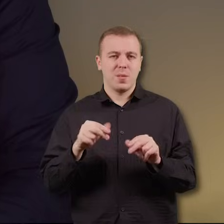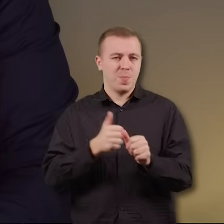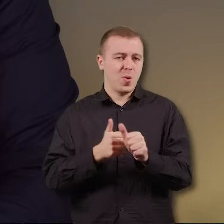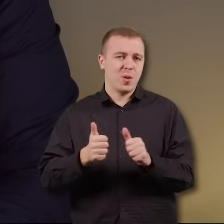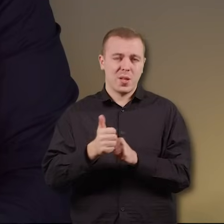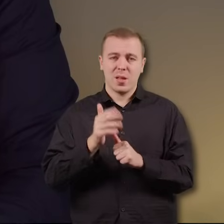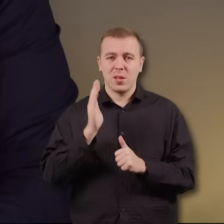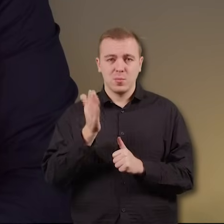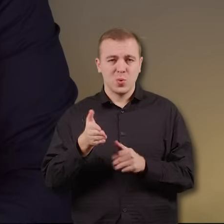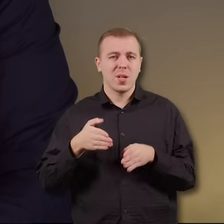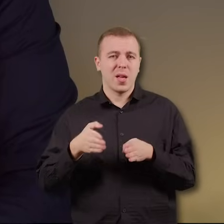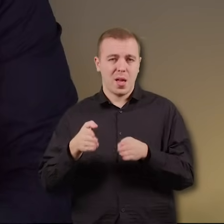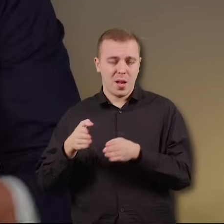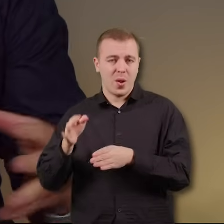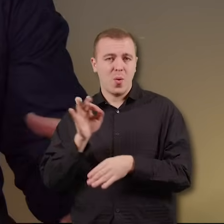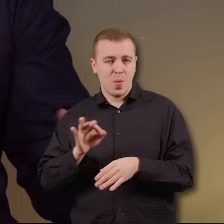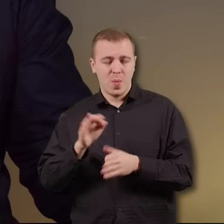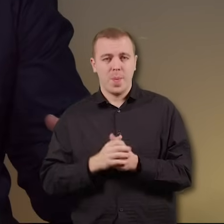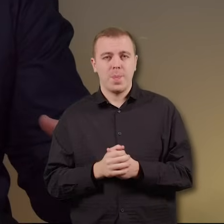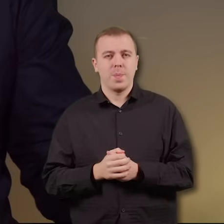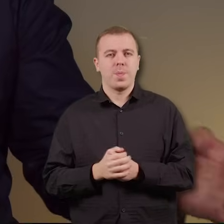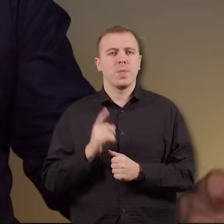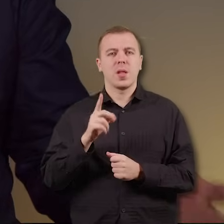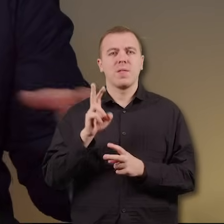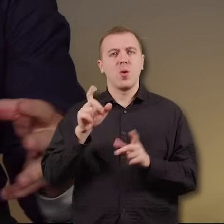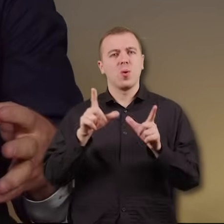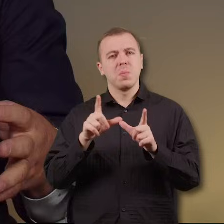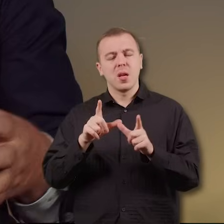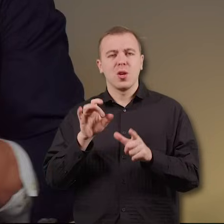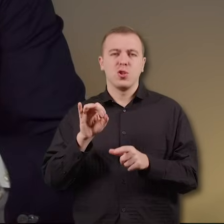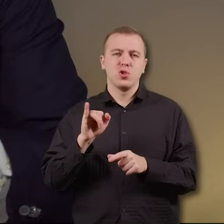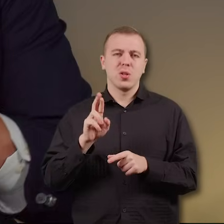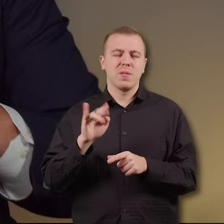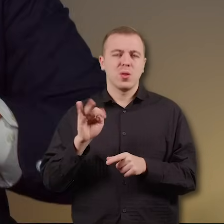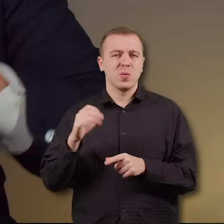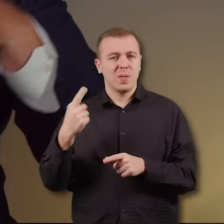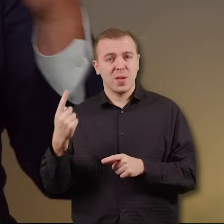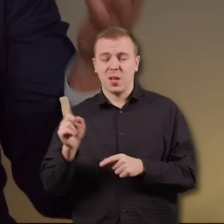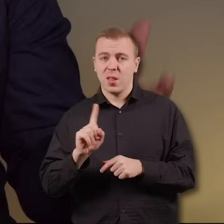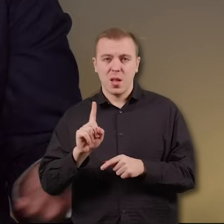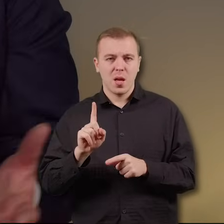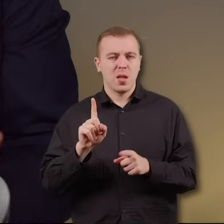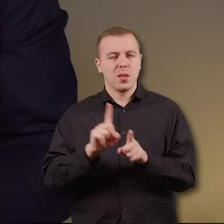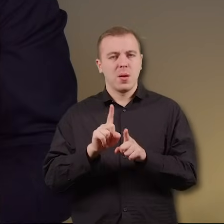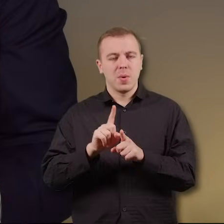prioritetas bus keliai, bet ne tai, kad tik tai vien Ukmergė arba Širvintos, bet kad tas pyragas dalomas keliams,